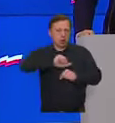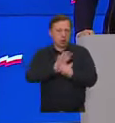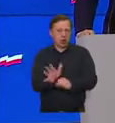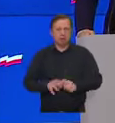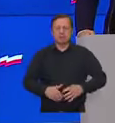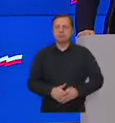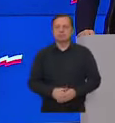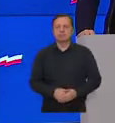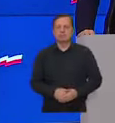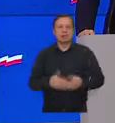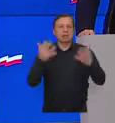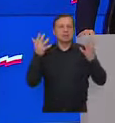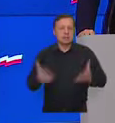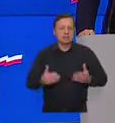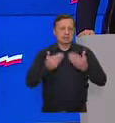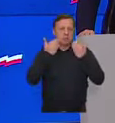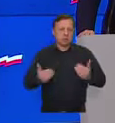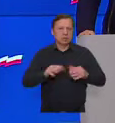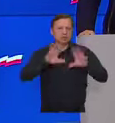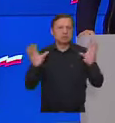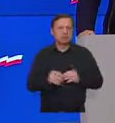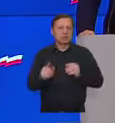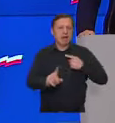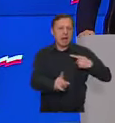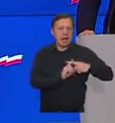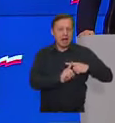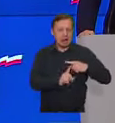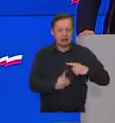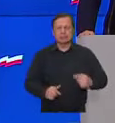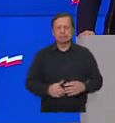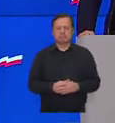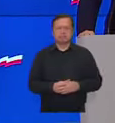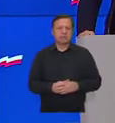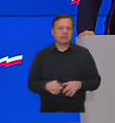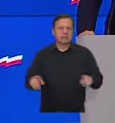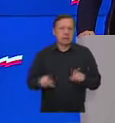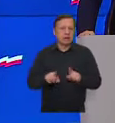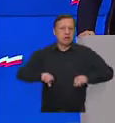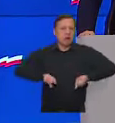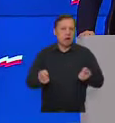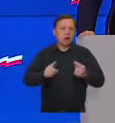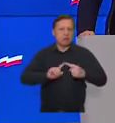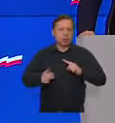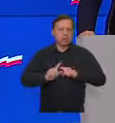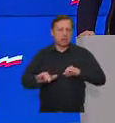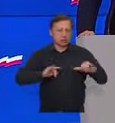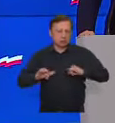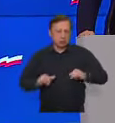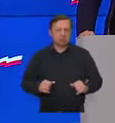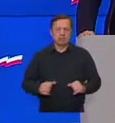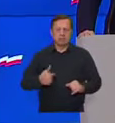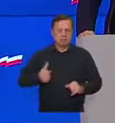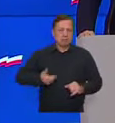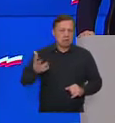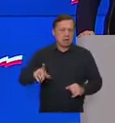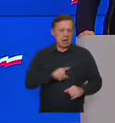koronawirusem. Chcę szczególnie również podziękować harcerzom, także organizacjom pozarządowym, z którymi spotykałem